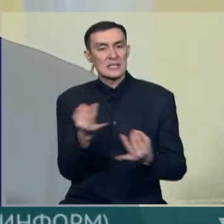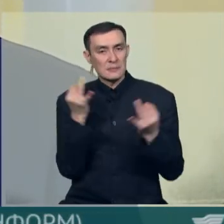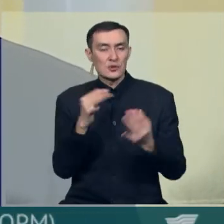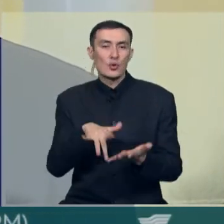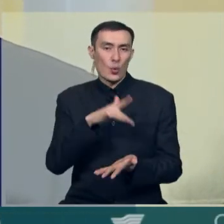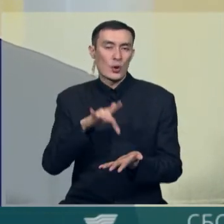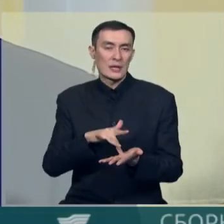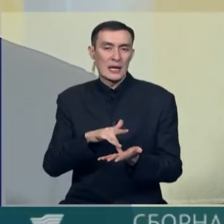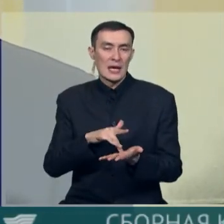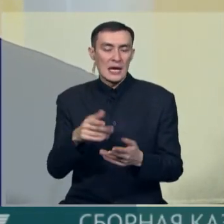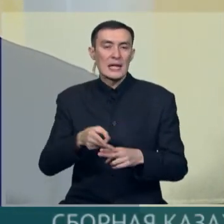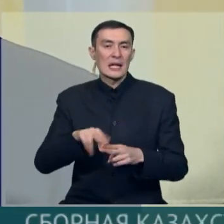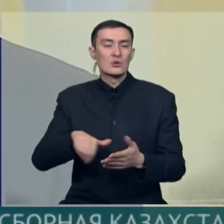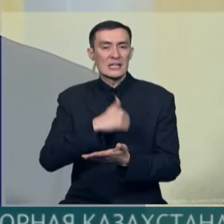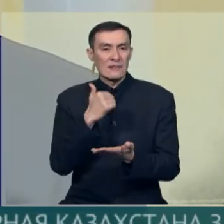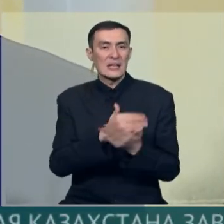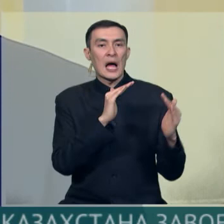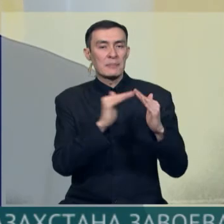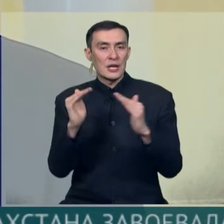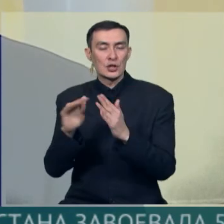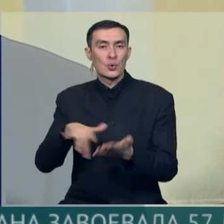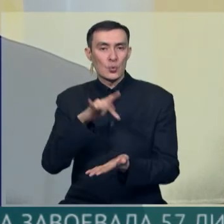городом. Все основные объекты города,